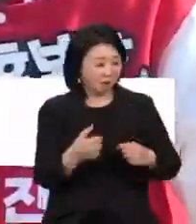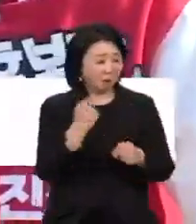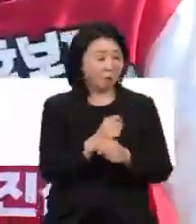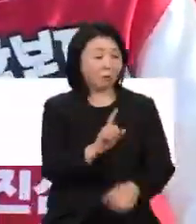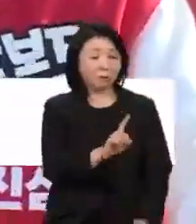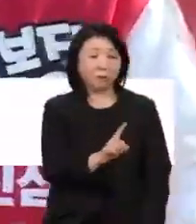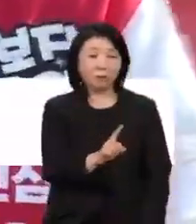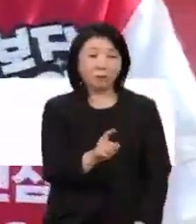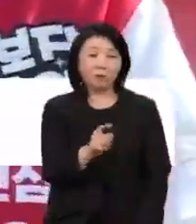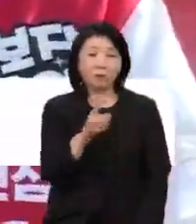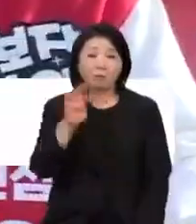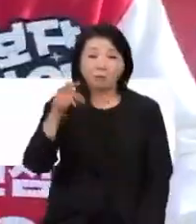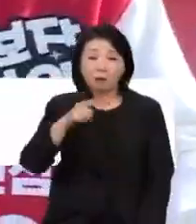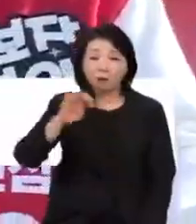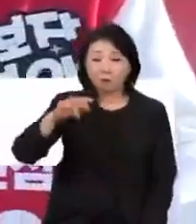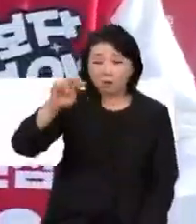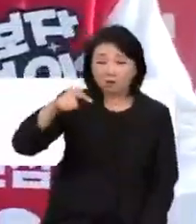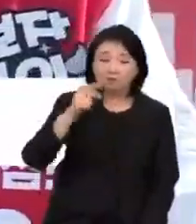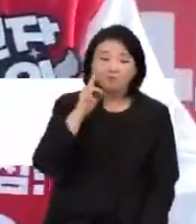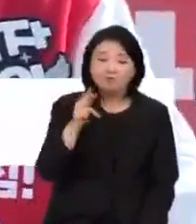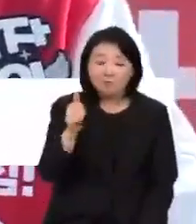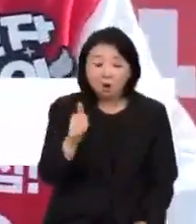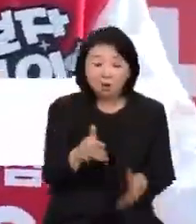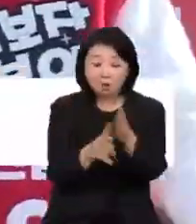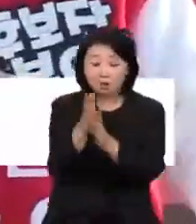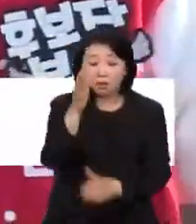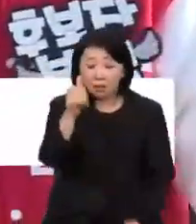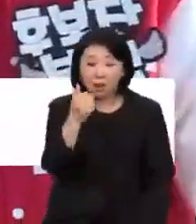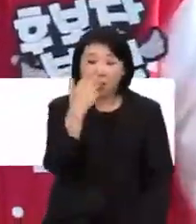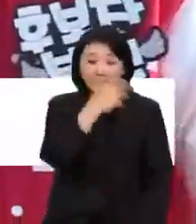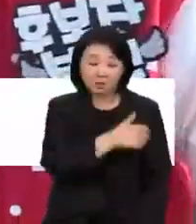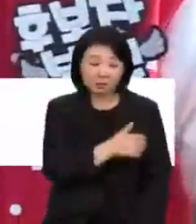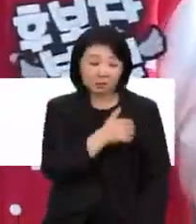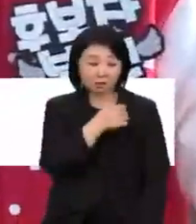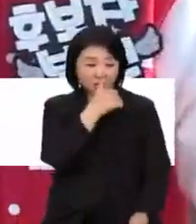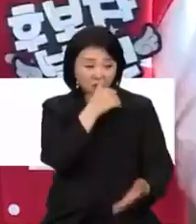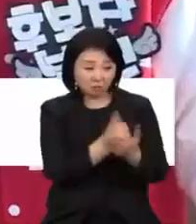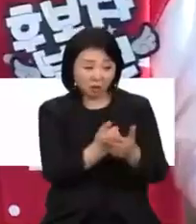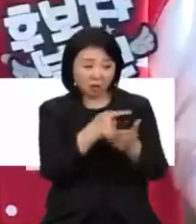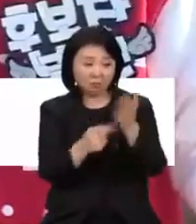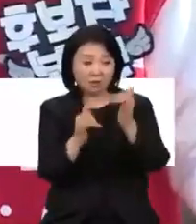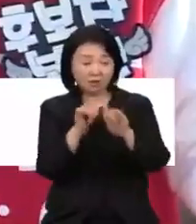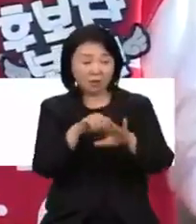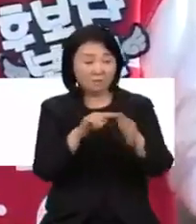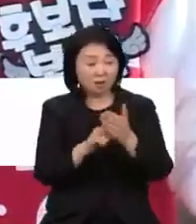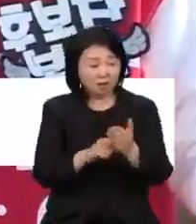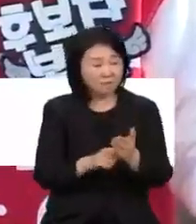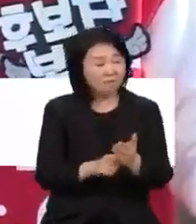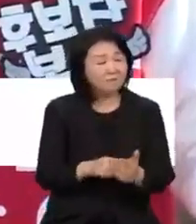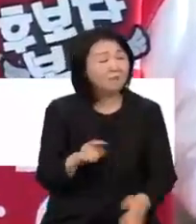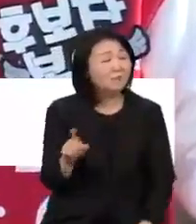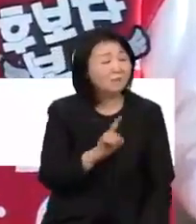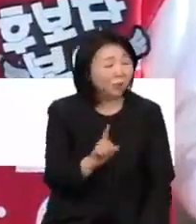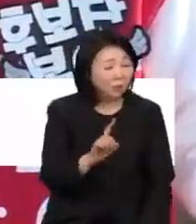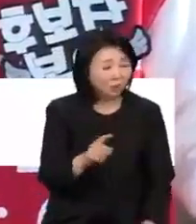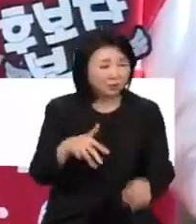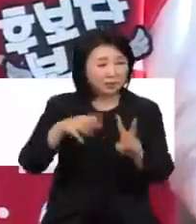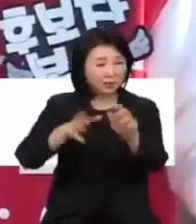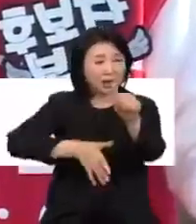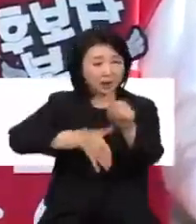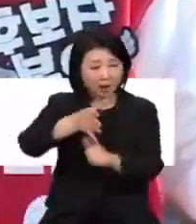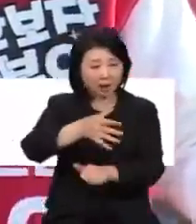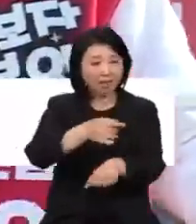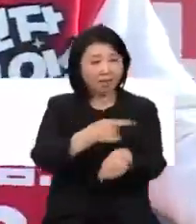박원순 시장이 그 피해자였던, 성범죄의 피해자였던 사람의 마음을 생각하지 않습니까? 그런 2차 가해를